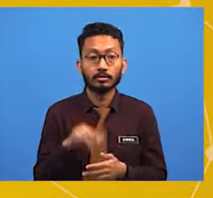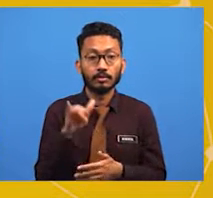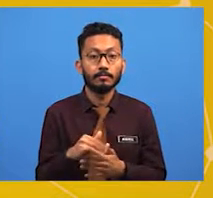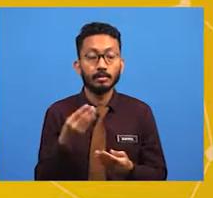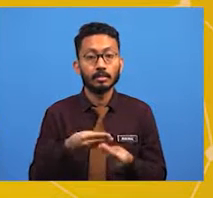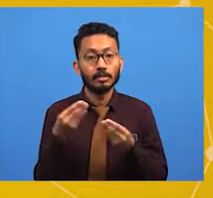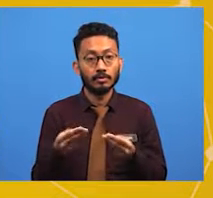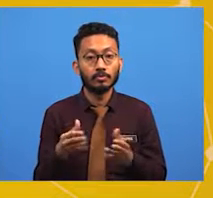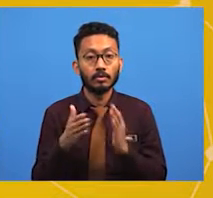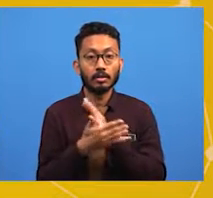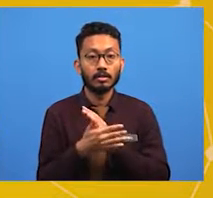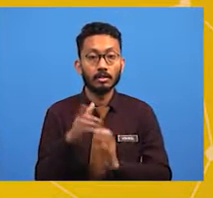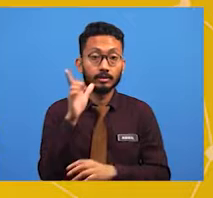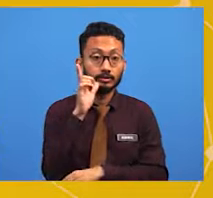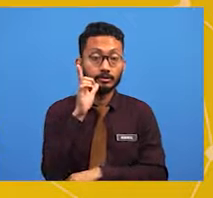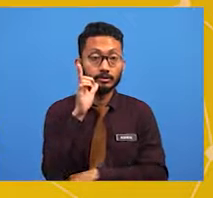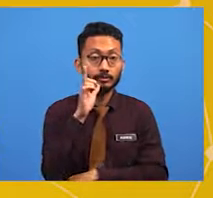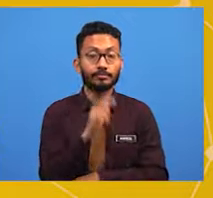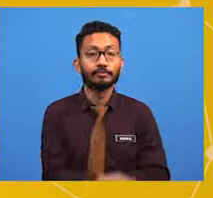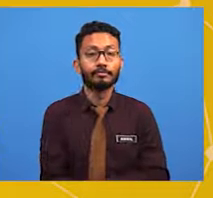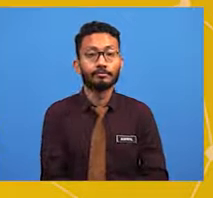tulis yang dibeli oleh Lydia.